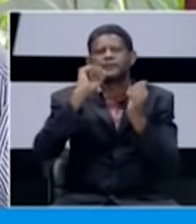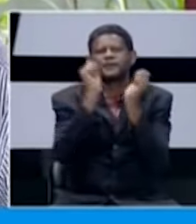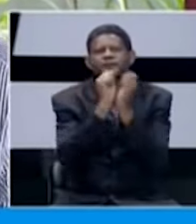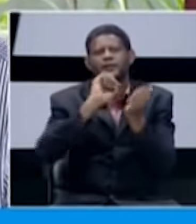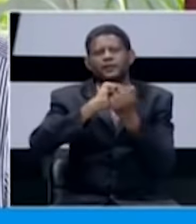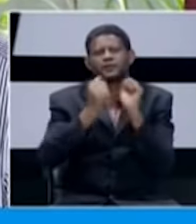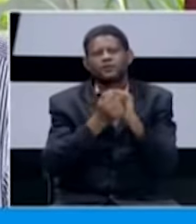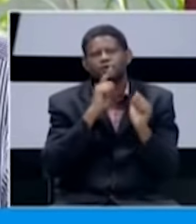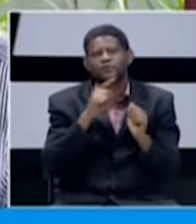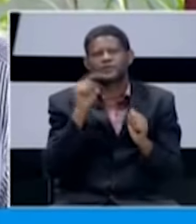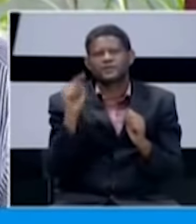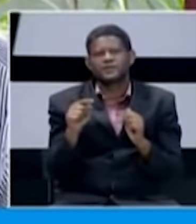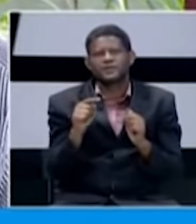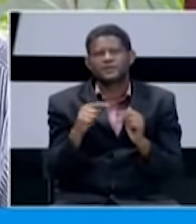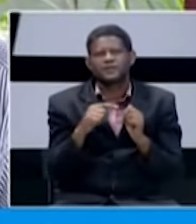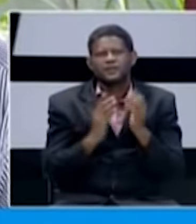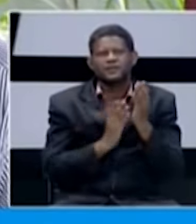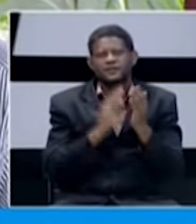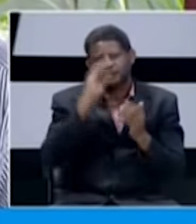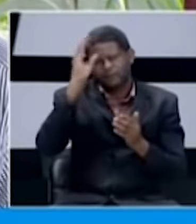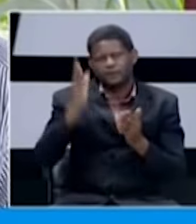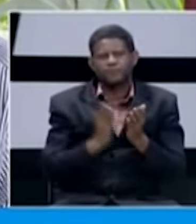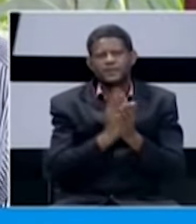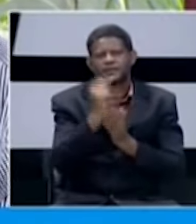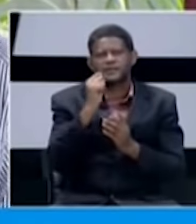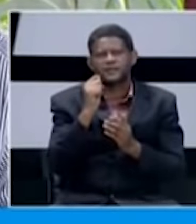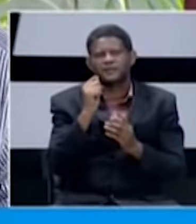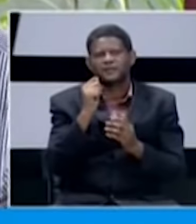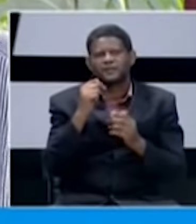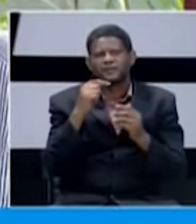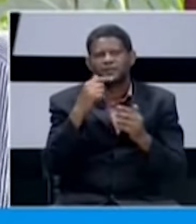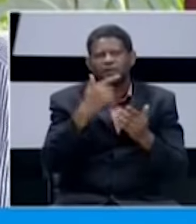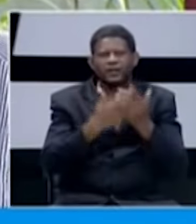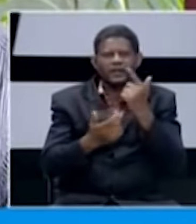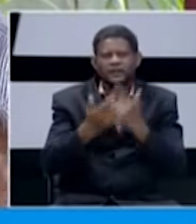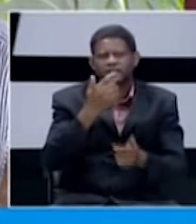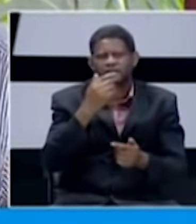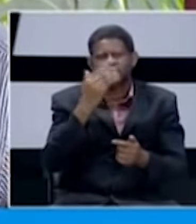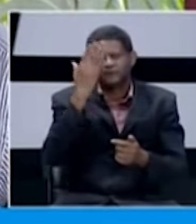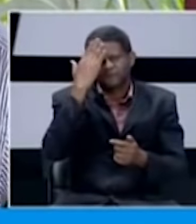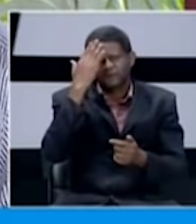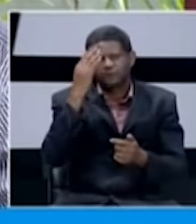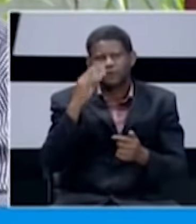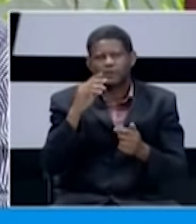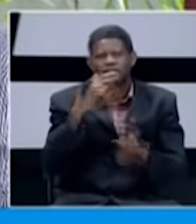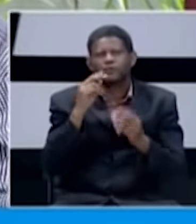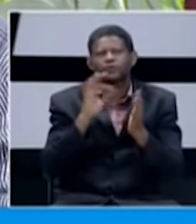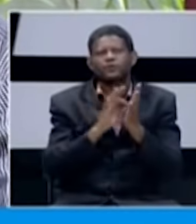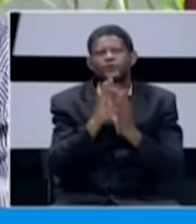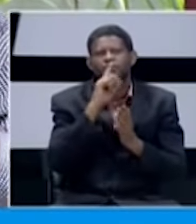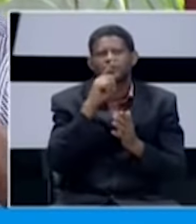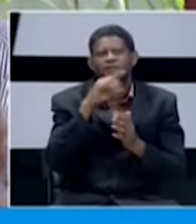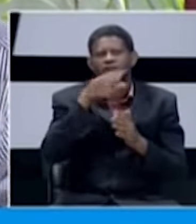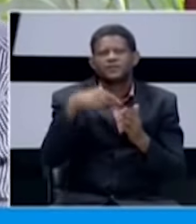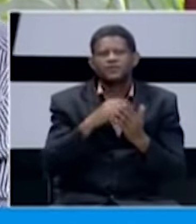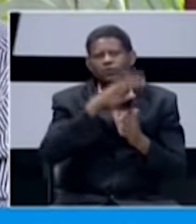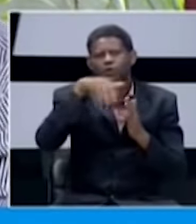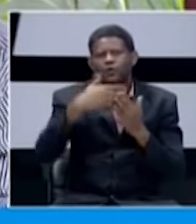ዘለኹ ናይ ሰብኣዊ መሰል ተመዋገቲ ዓለምለኸ ሰብኣዊ መሰል ተመዋገቲ ዘረጋግፅዎ ዳታ እዩ ሶ ሕዚ ንኩሎም ምስ